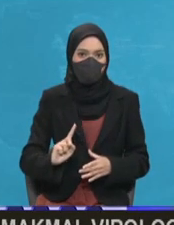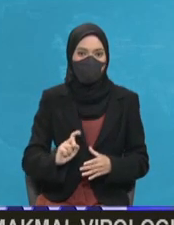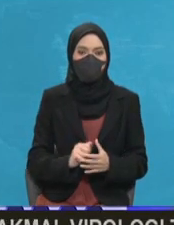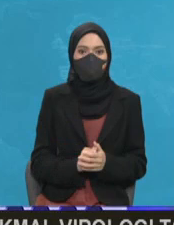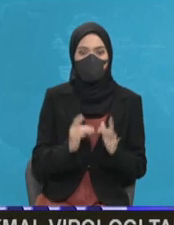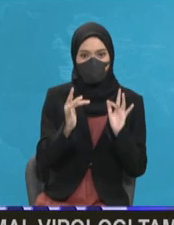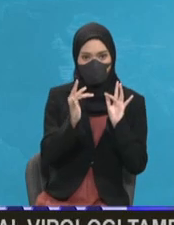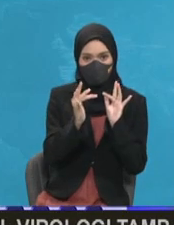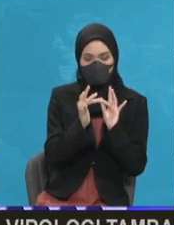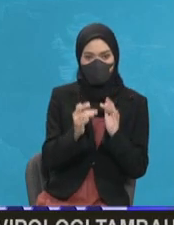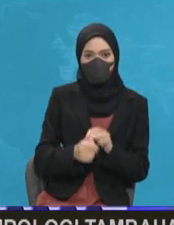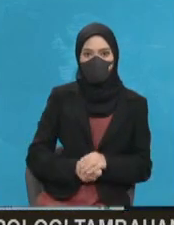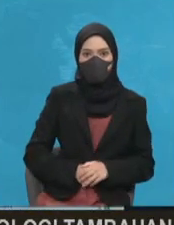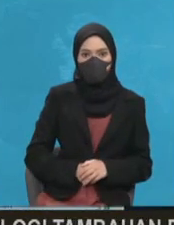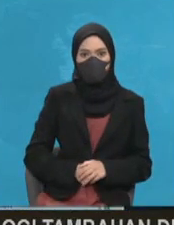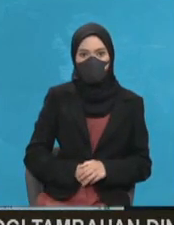Maia